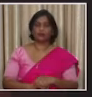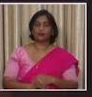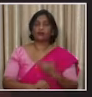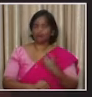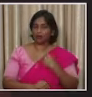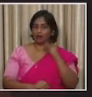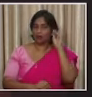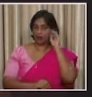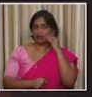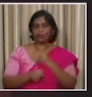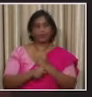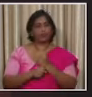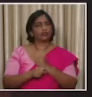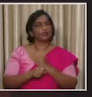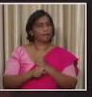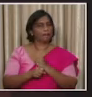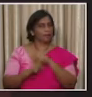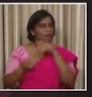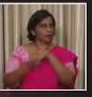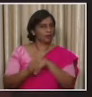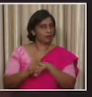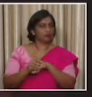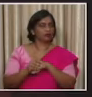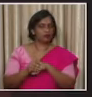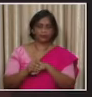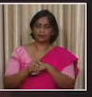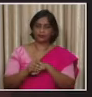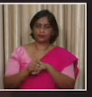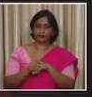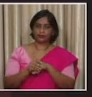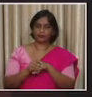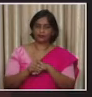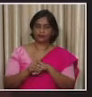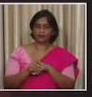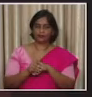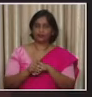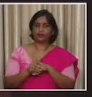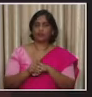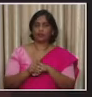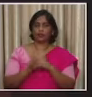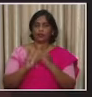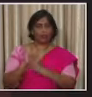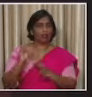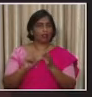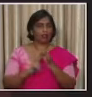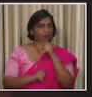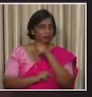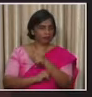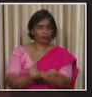අපිට ඇහුණා රාජ්‍ය පාර්ශවය නියෝජනය කරන එහි මන්ත්‍රීවරයා